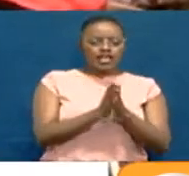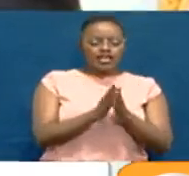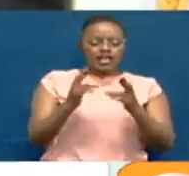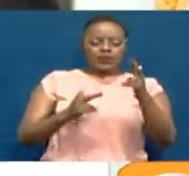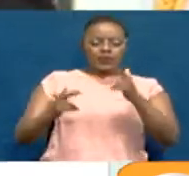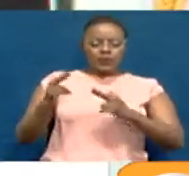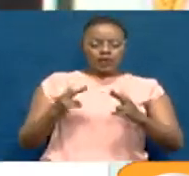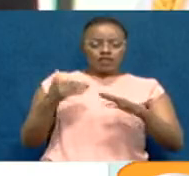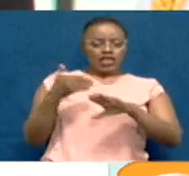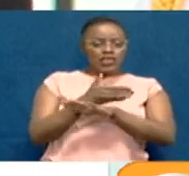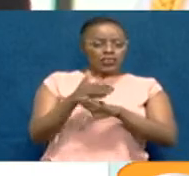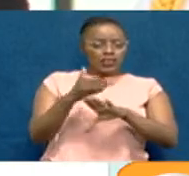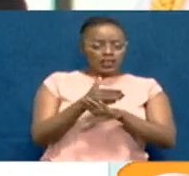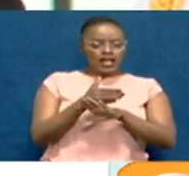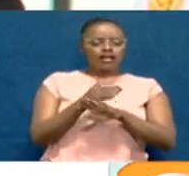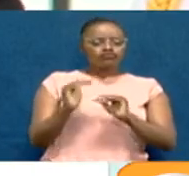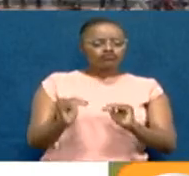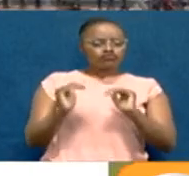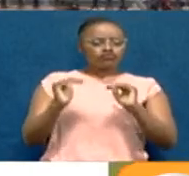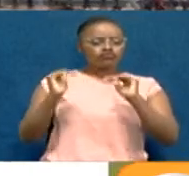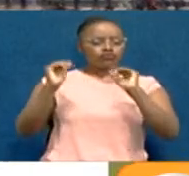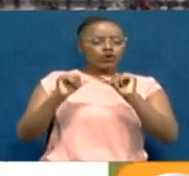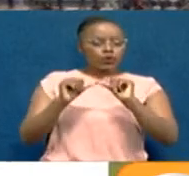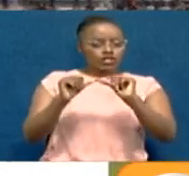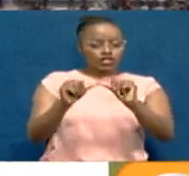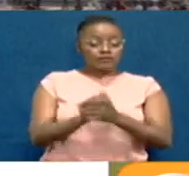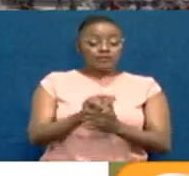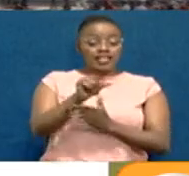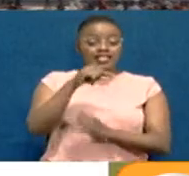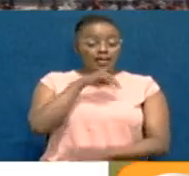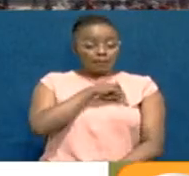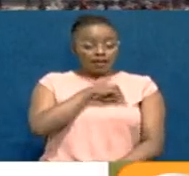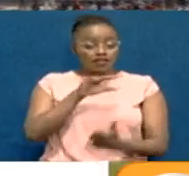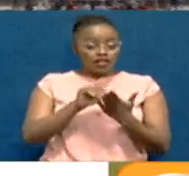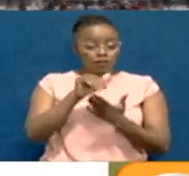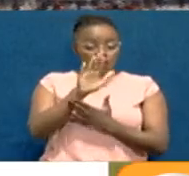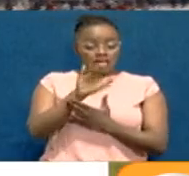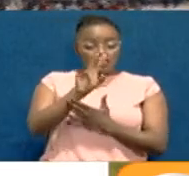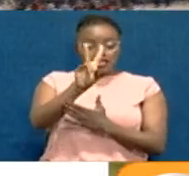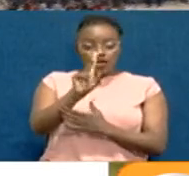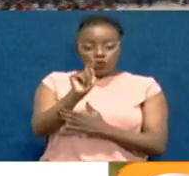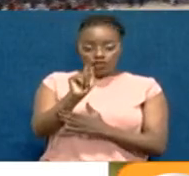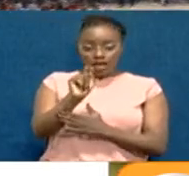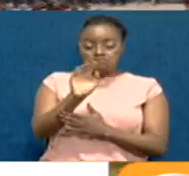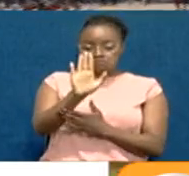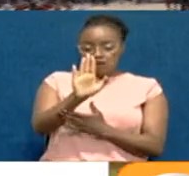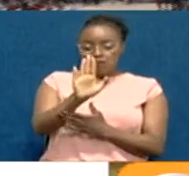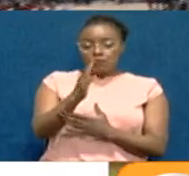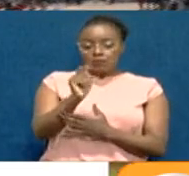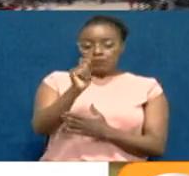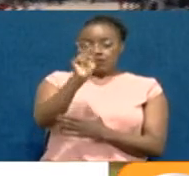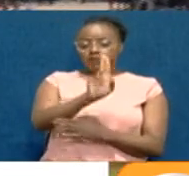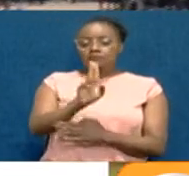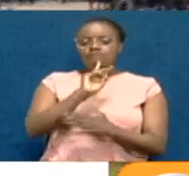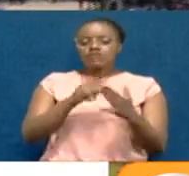reversing this fraud has been accelerated. Mafanikio haya haswa katika muhula wa pili uongozini, rais